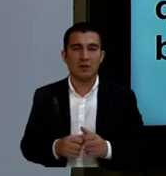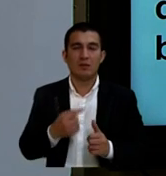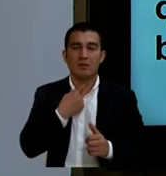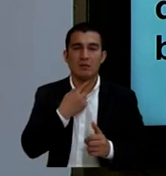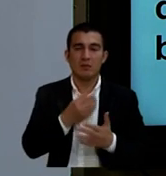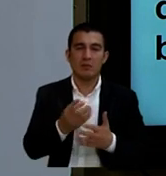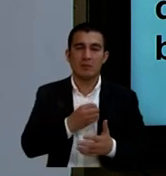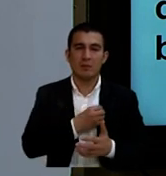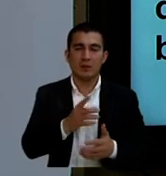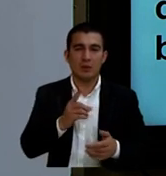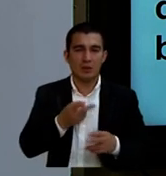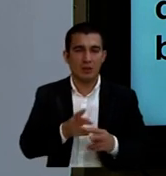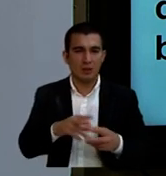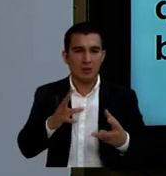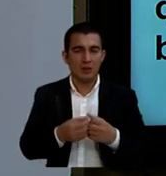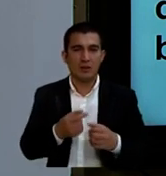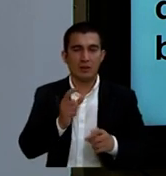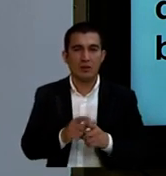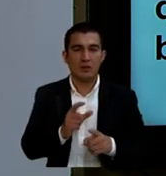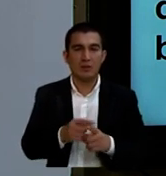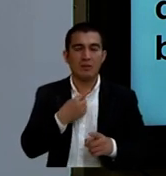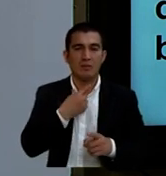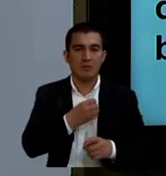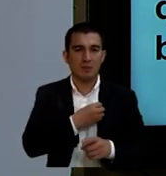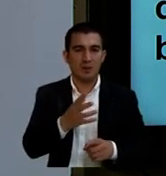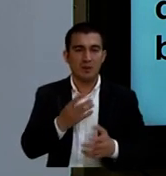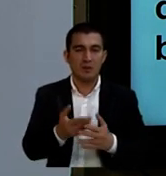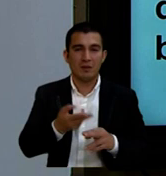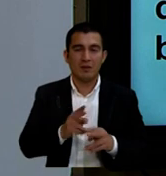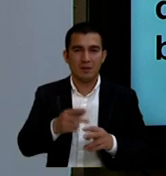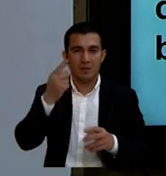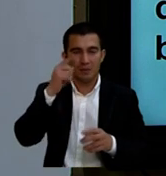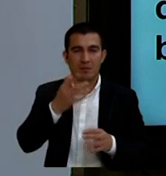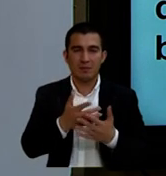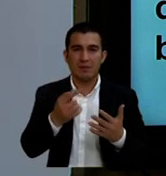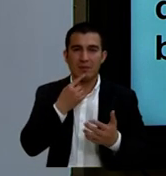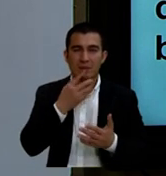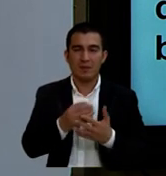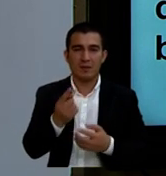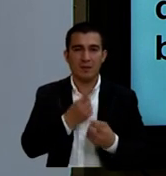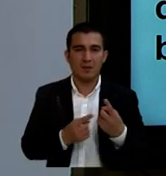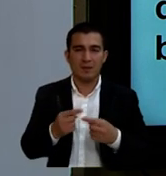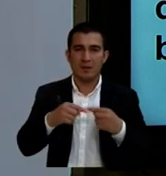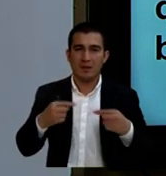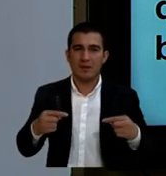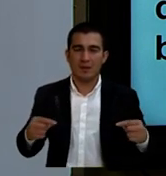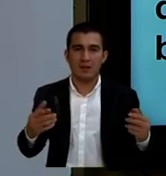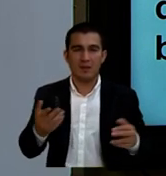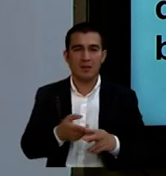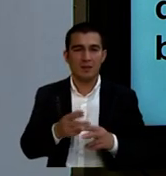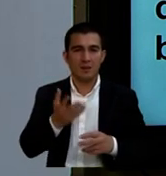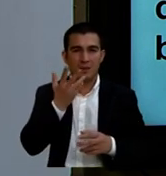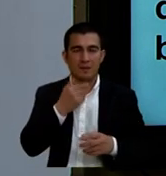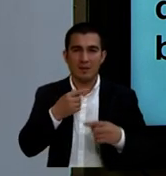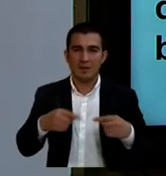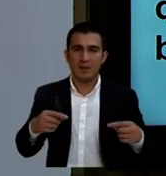Nutqning boyligi nima? Nutqning boyligi tegishli fikr ifodasi uchun qo'llangan til birliklarining xilma-xilligi, rang-barangligi